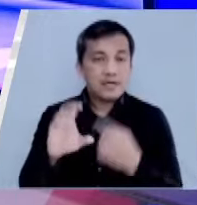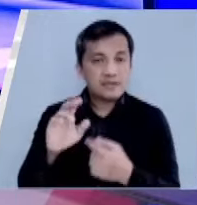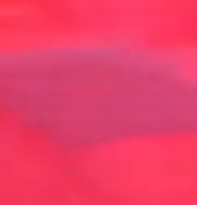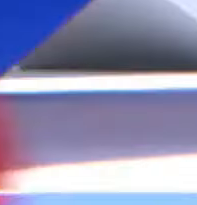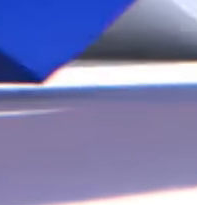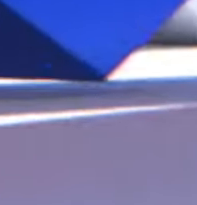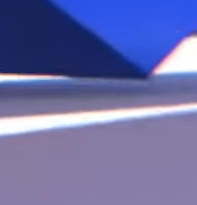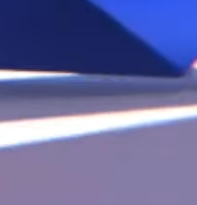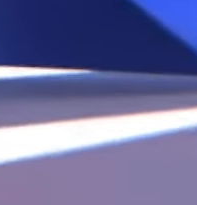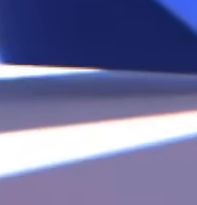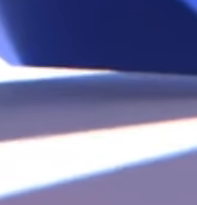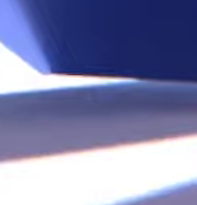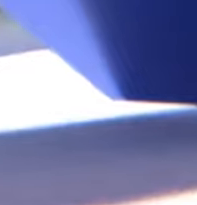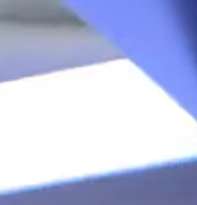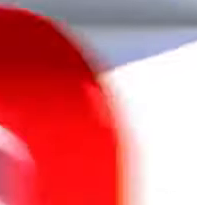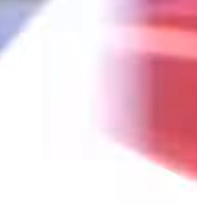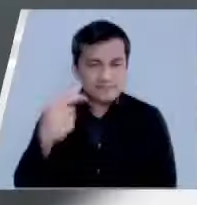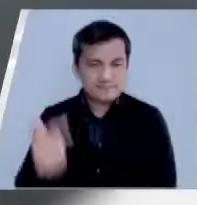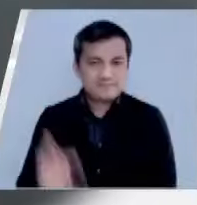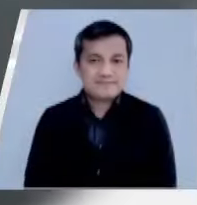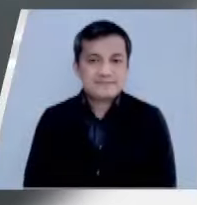Canlas.